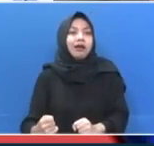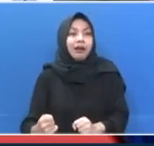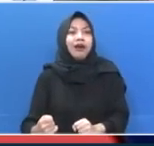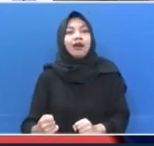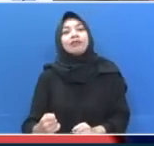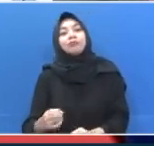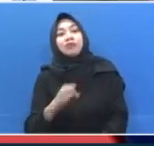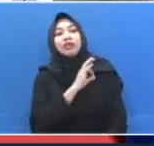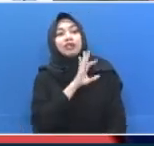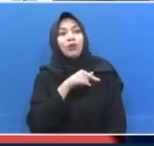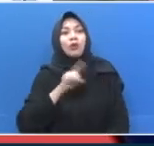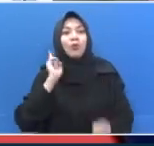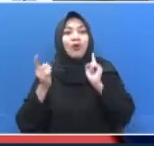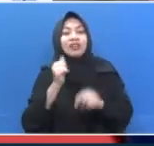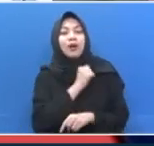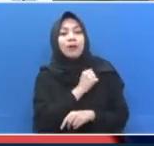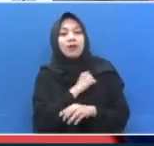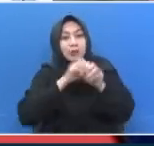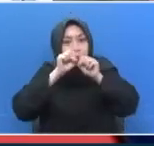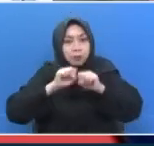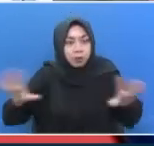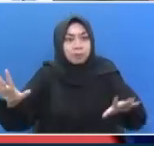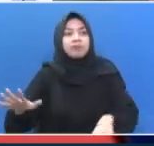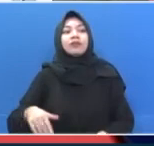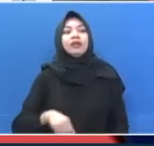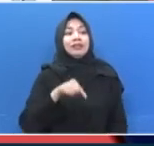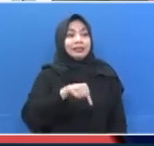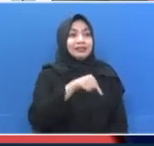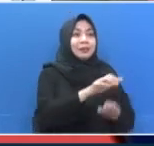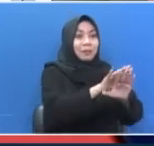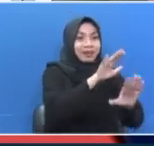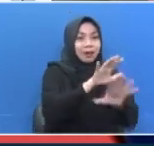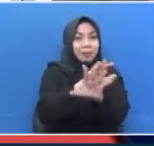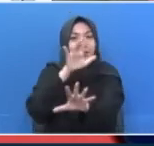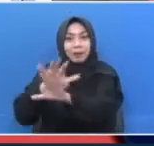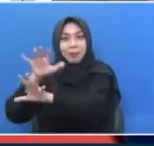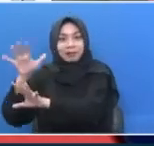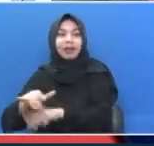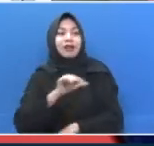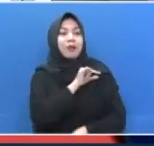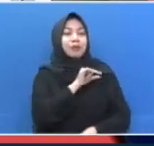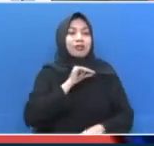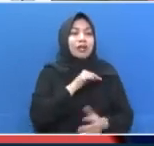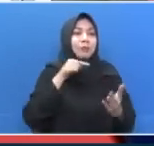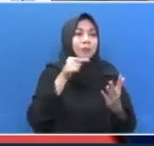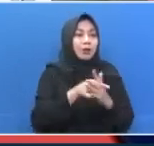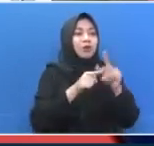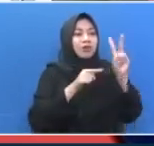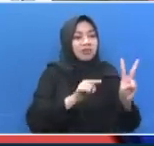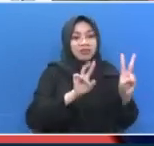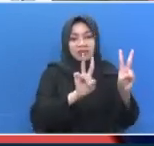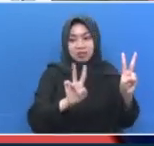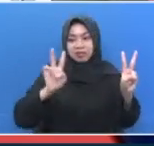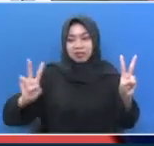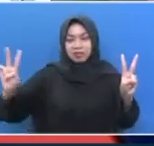kebangsaan karena secara prinsip elit-elit politik kita baik di partai ataupun yang saling berkompetisi satu sama yang lain ini adalah